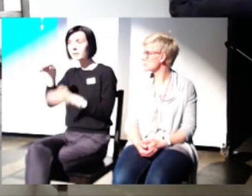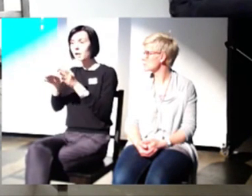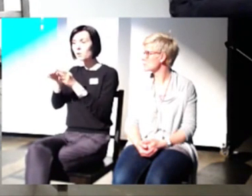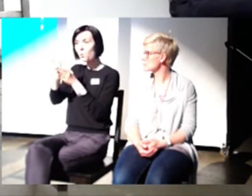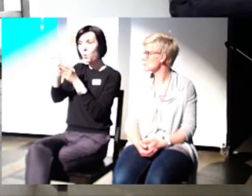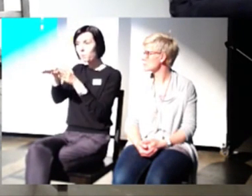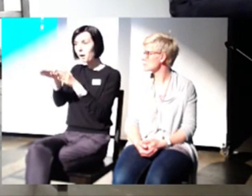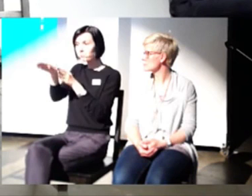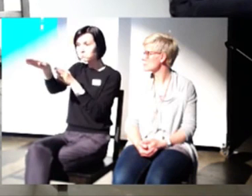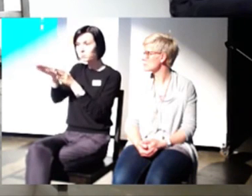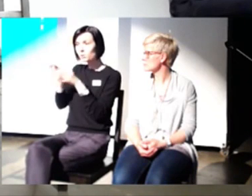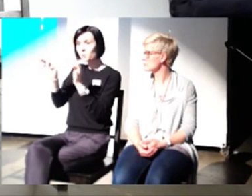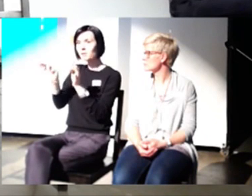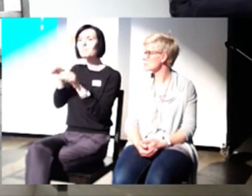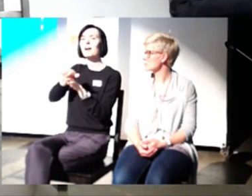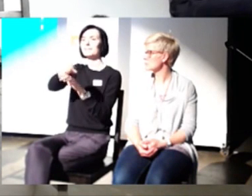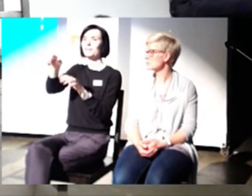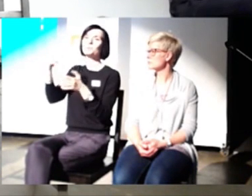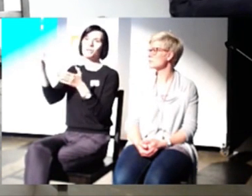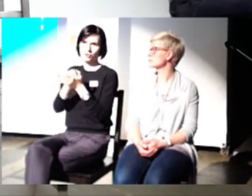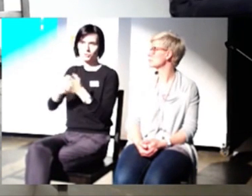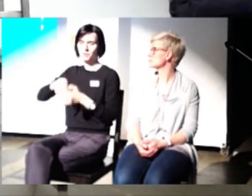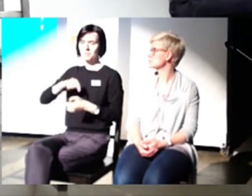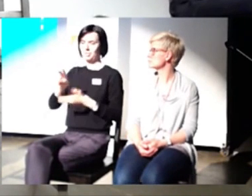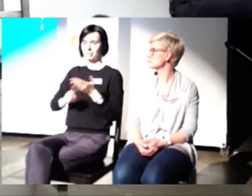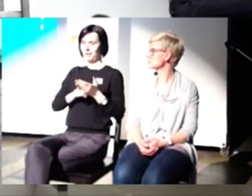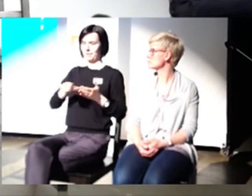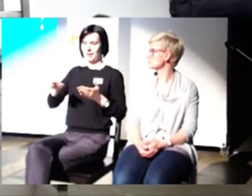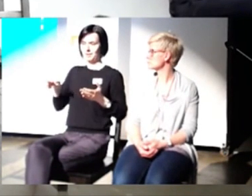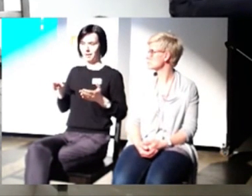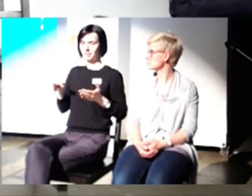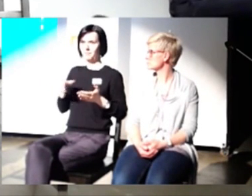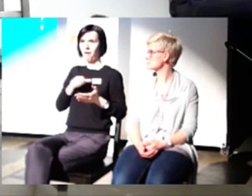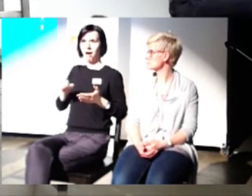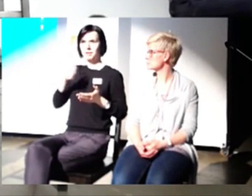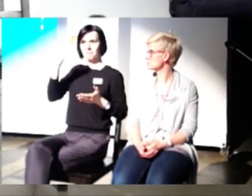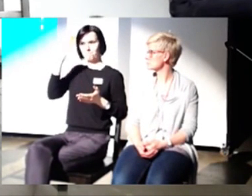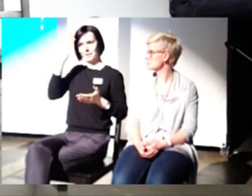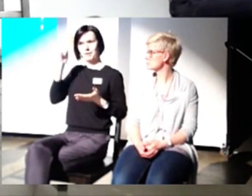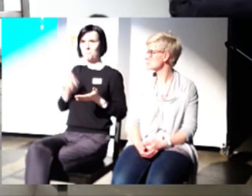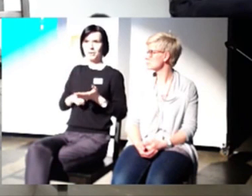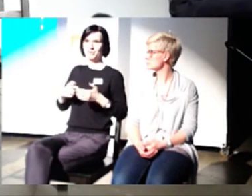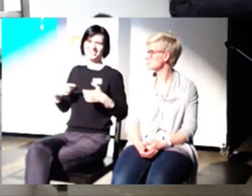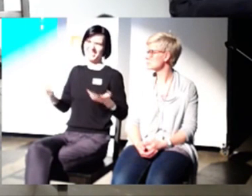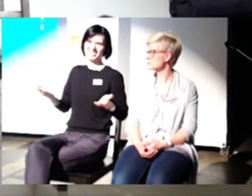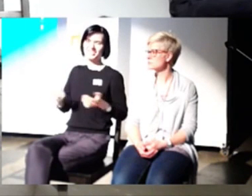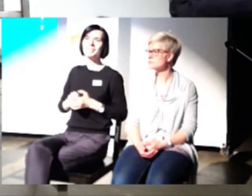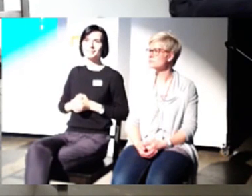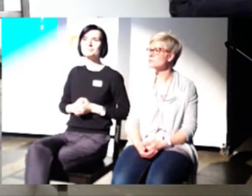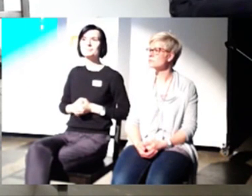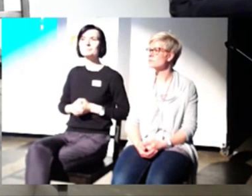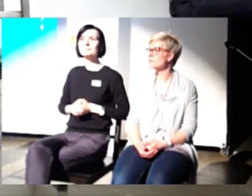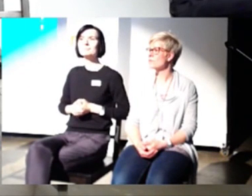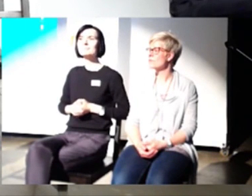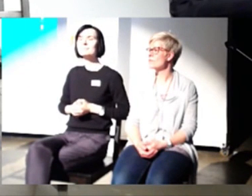niin taidetoimijoiden ei ole pakko olla kaikki niin kuin sillä niistä miljoonasti perillä, mutta